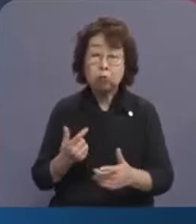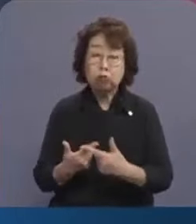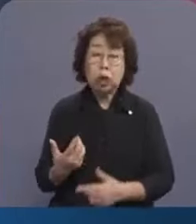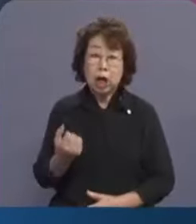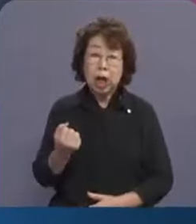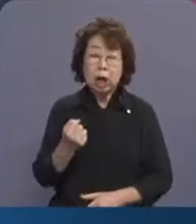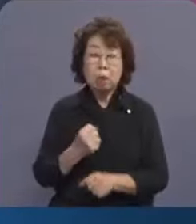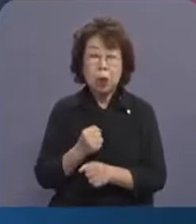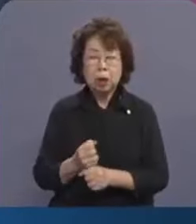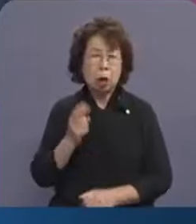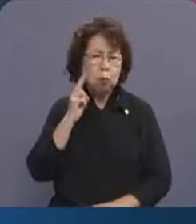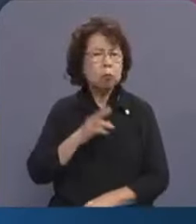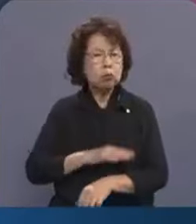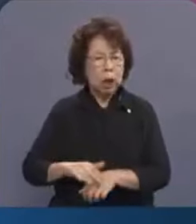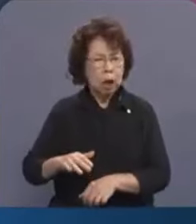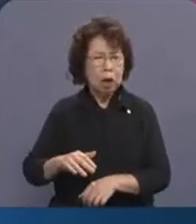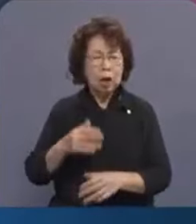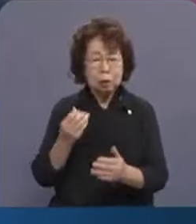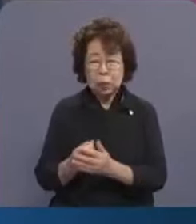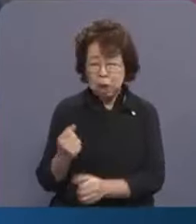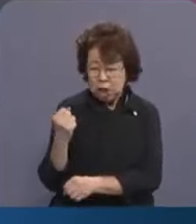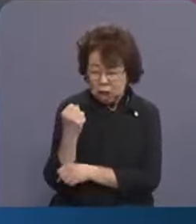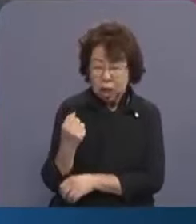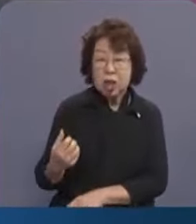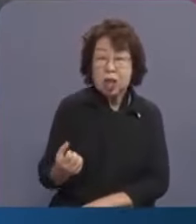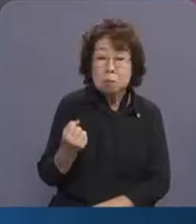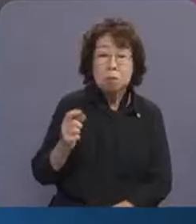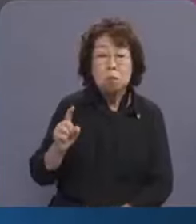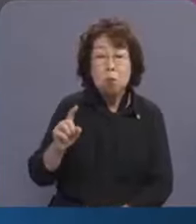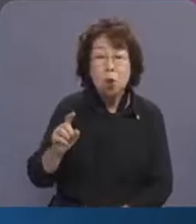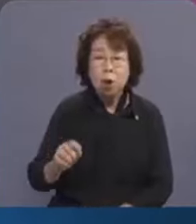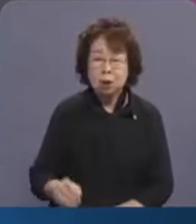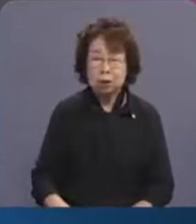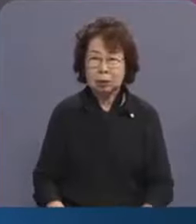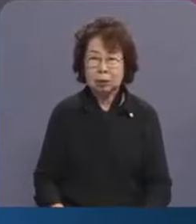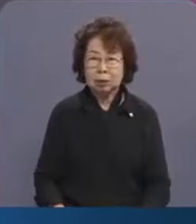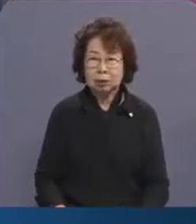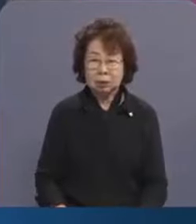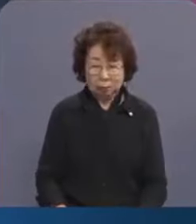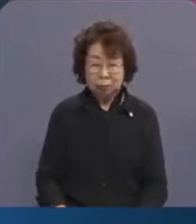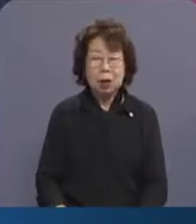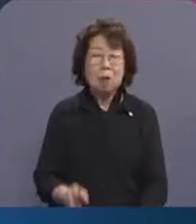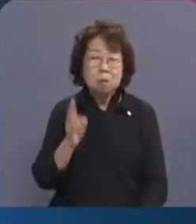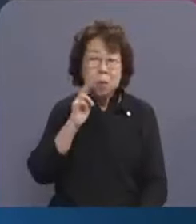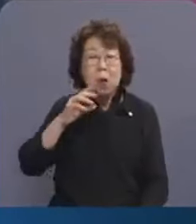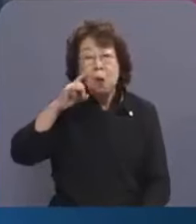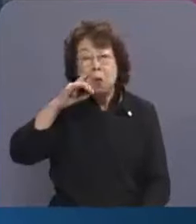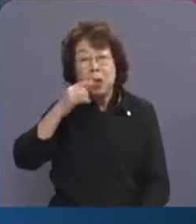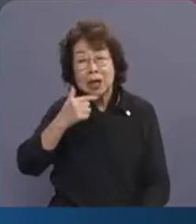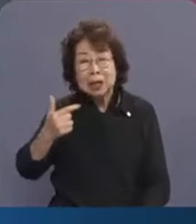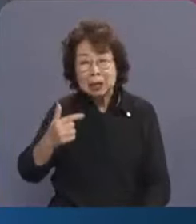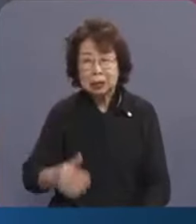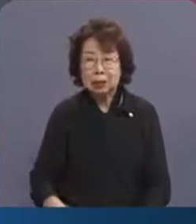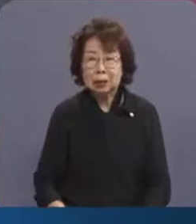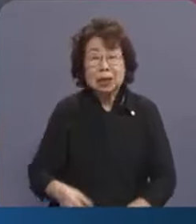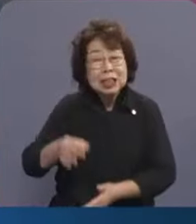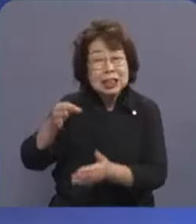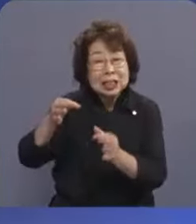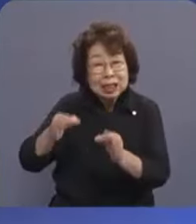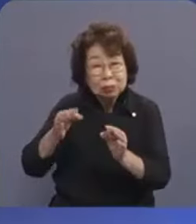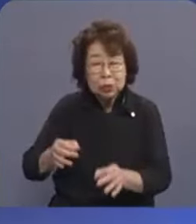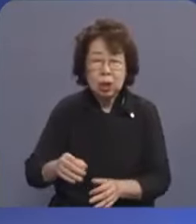생겼다 매우 고무적이고 그 원동력을 좀 어떻게 우리가 분석할 수 있겠습네 저도이 부분이 참 궁금했는데요 금융이라는